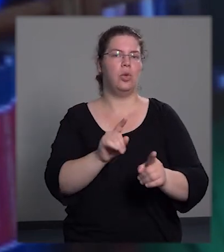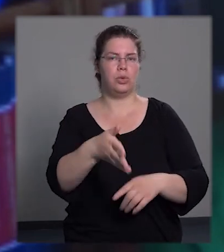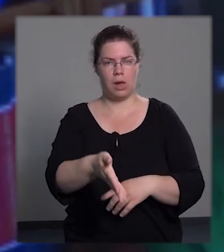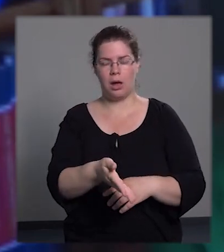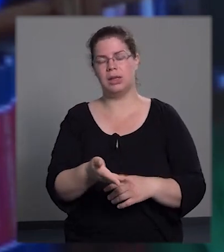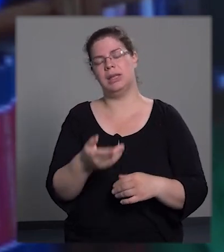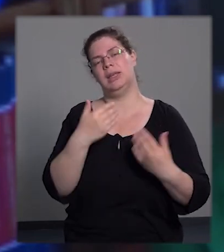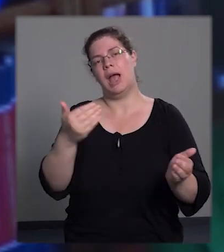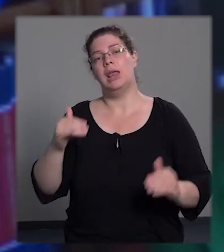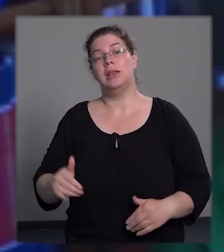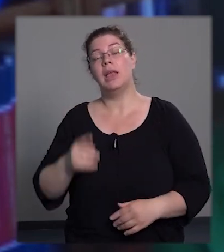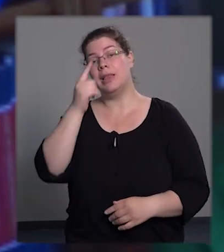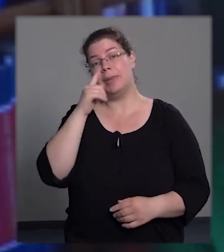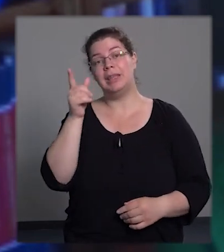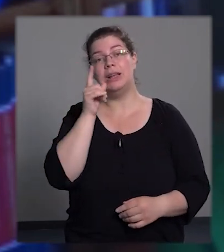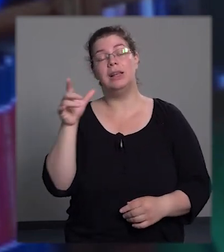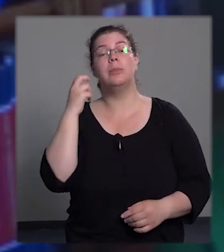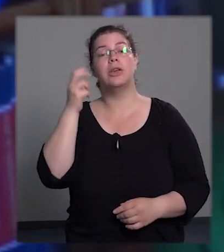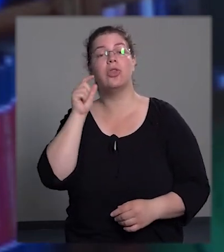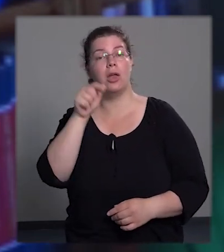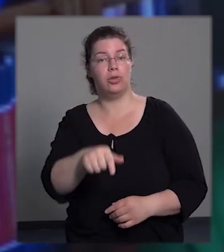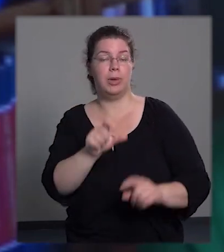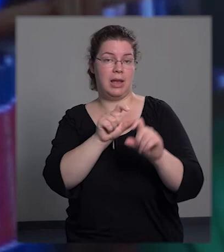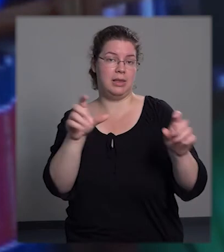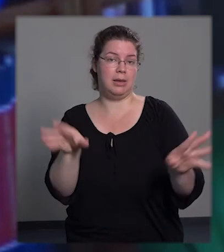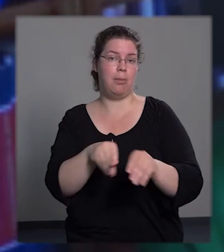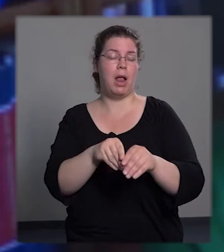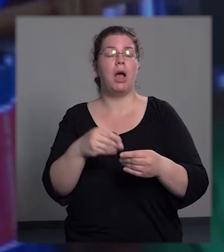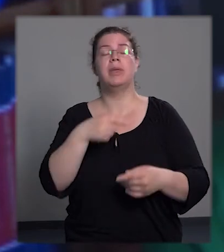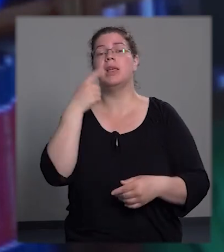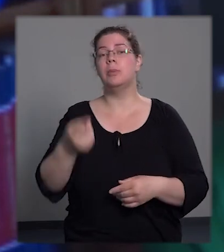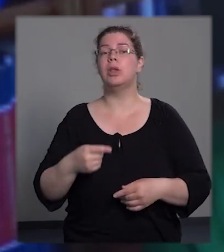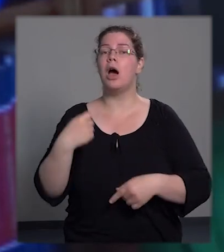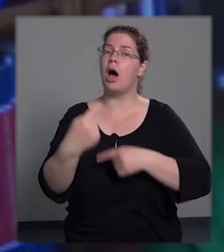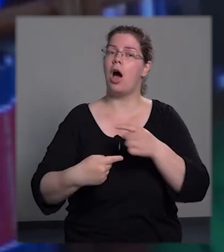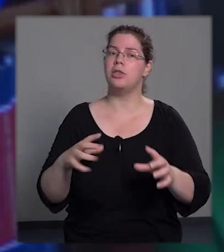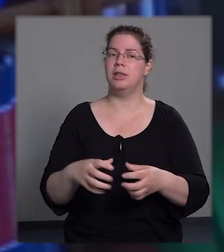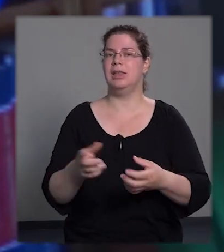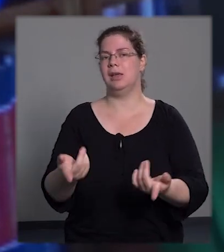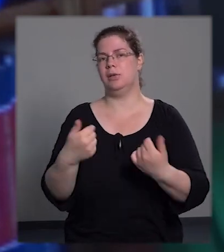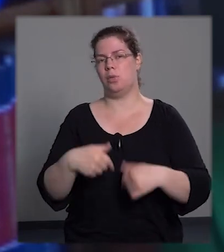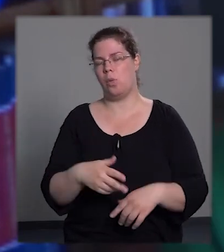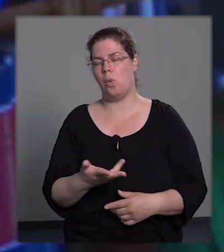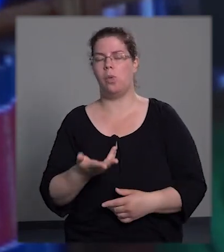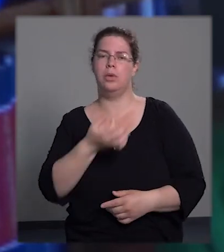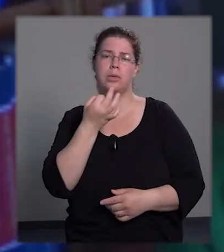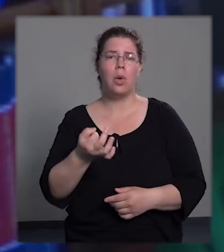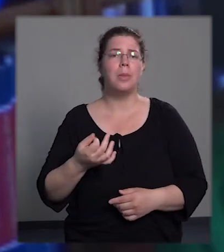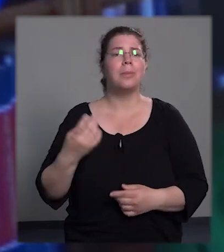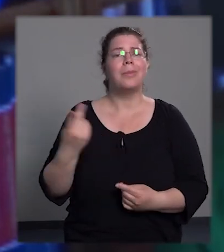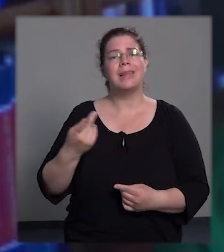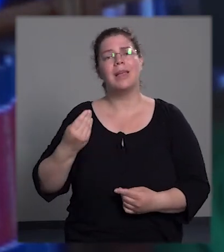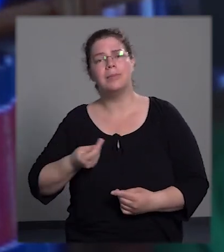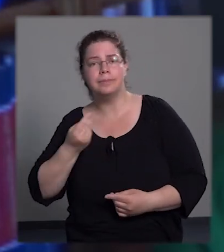Lili Pesterzsébeten címmel, ami kifejezetten a hagyatékról szólt, hogy olyan darabokat is felhozzunk egy kicsit a